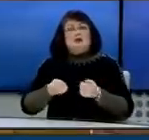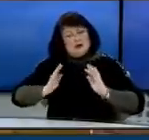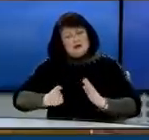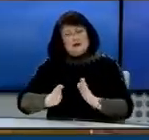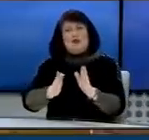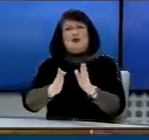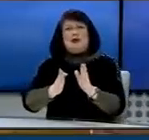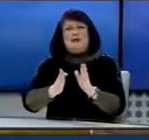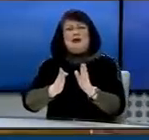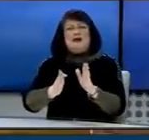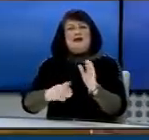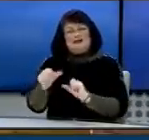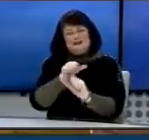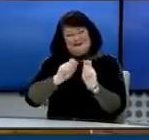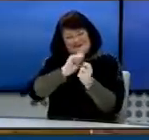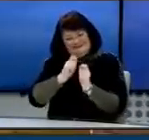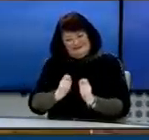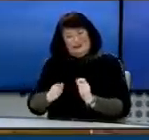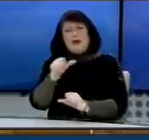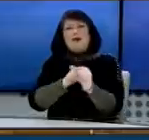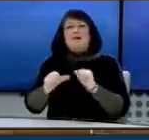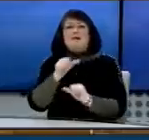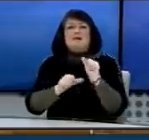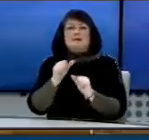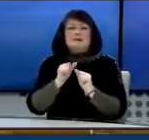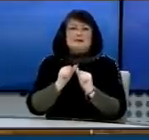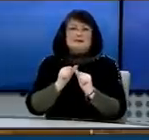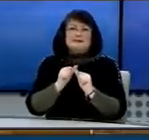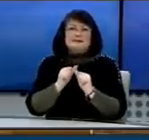προχωράμε και σε διαρθρωτικές αλλαγές, δημιουργώντας ένα ξεχωριστό